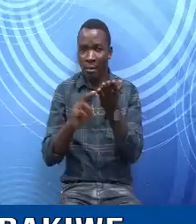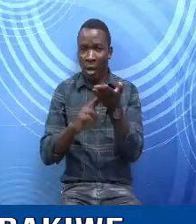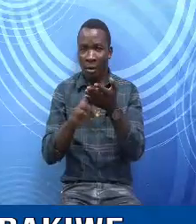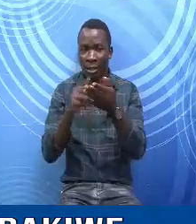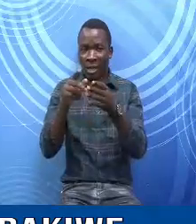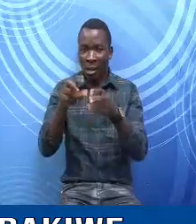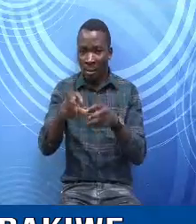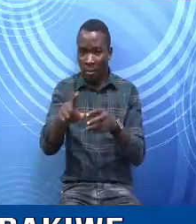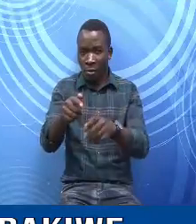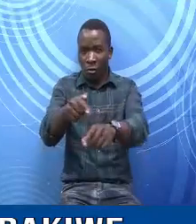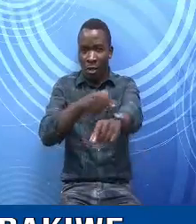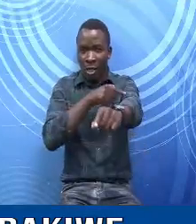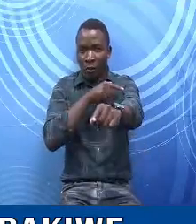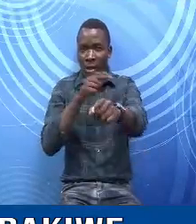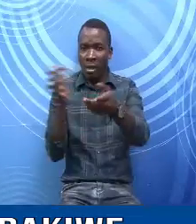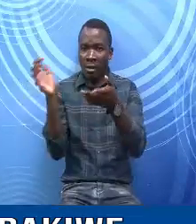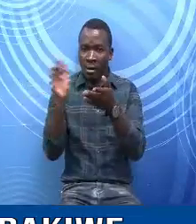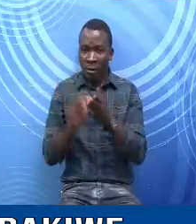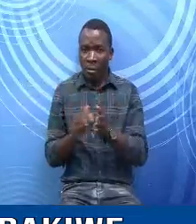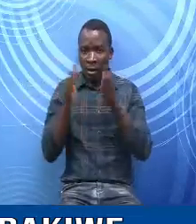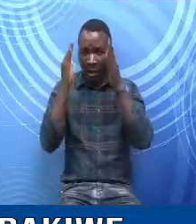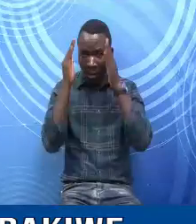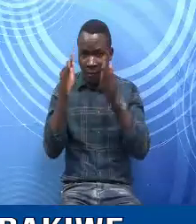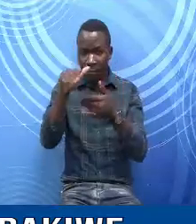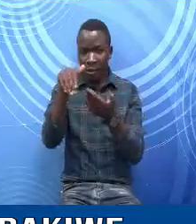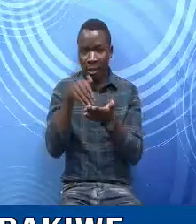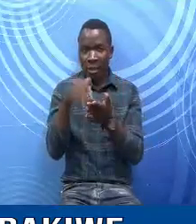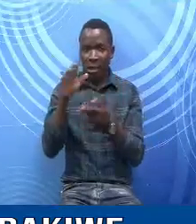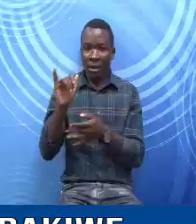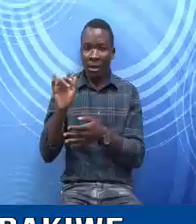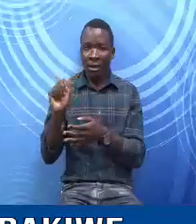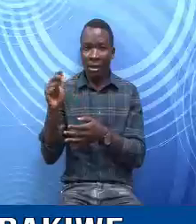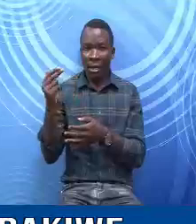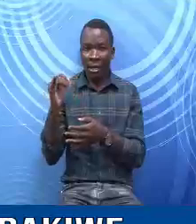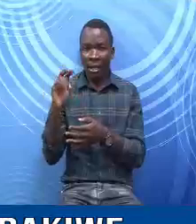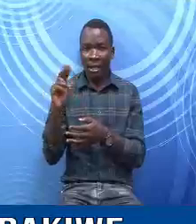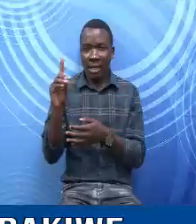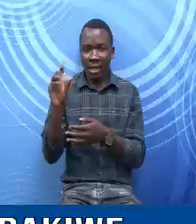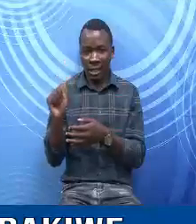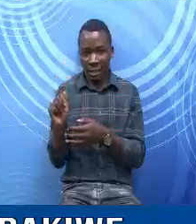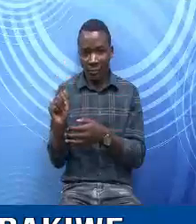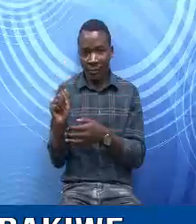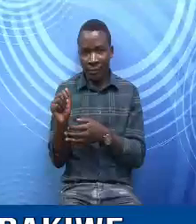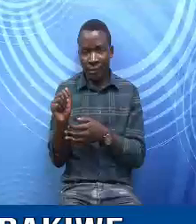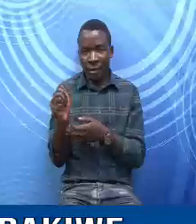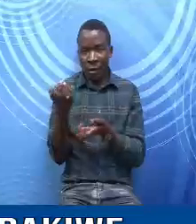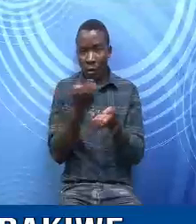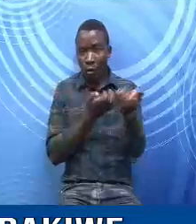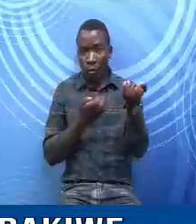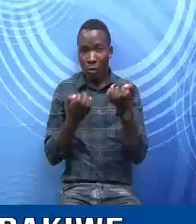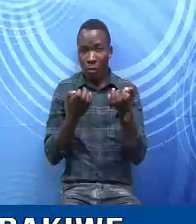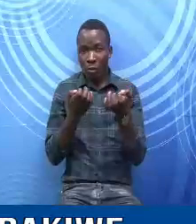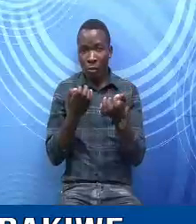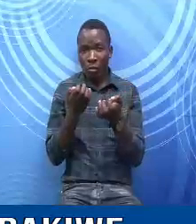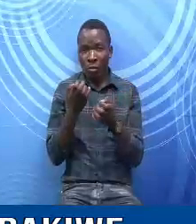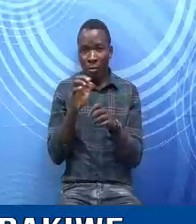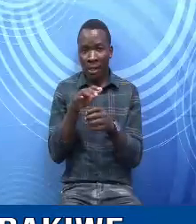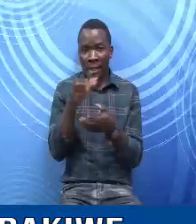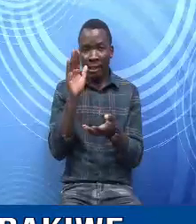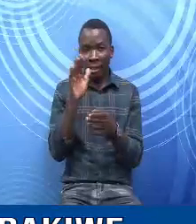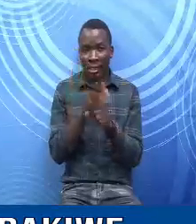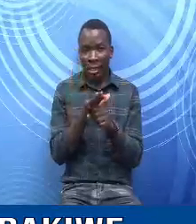Aba barubigarukaho muri iyi santire ya Cyahinda ngo ni ubukungu buhanitse ko tubona ibintu bitarabona